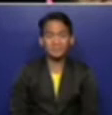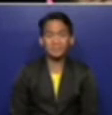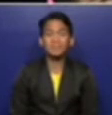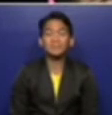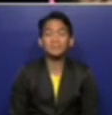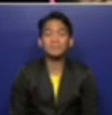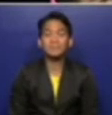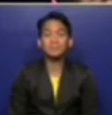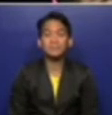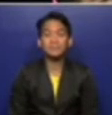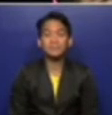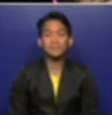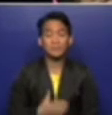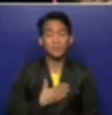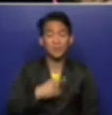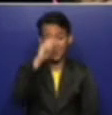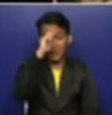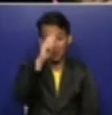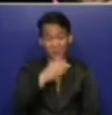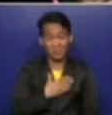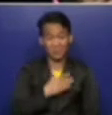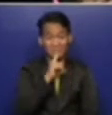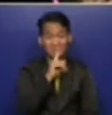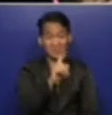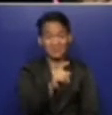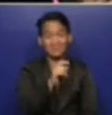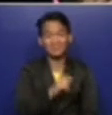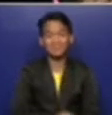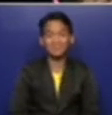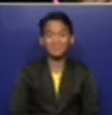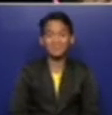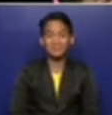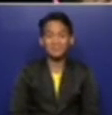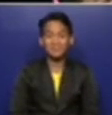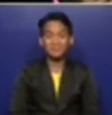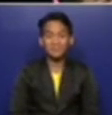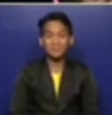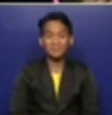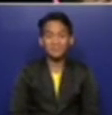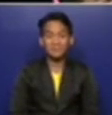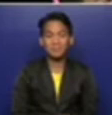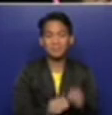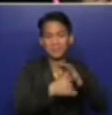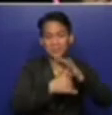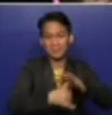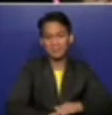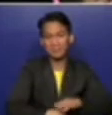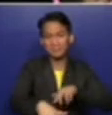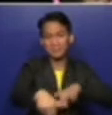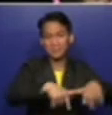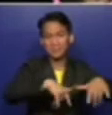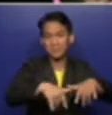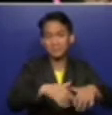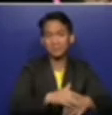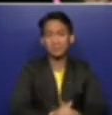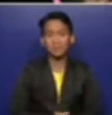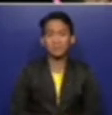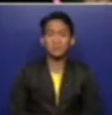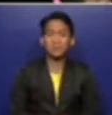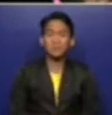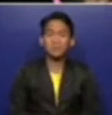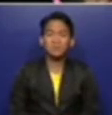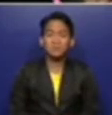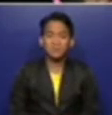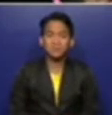าญด้วยความเคารพครับว่าเหตุการณ์ที่เกิดขึ้นทั้งหมดเนี่ยไม่ว่าจะเป็นการคุกคามก็ดีการที่มี